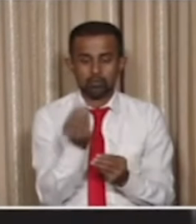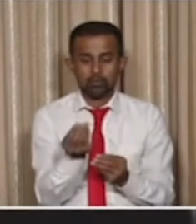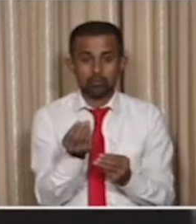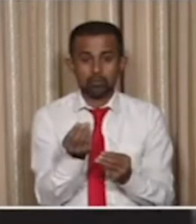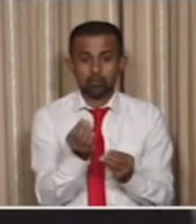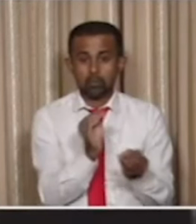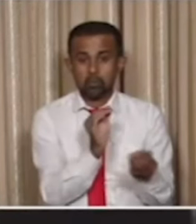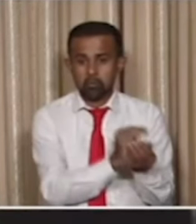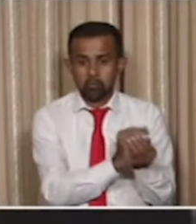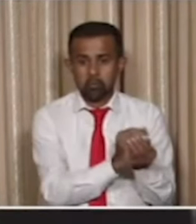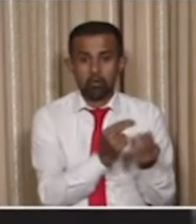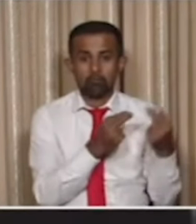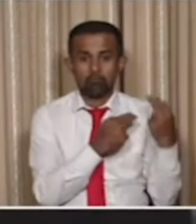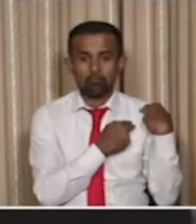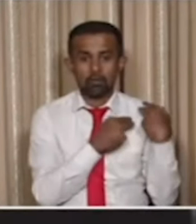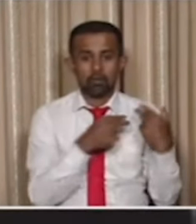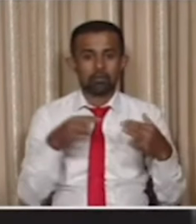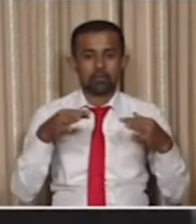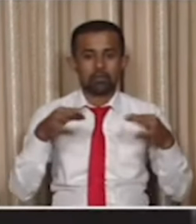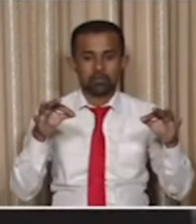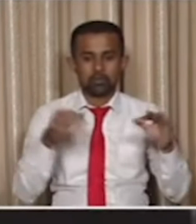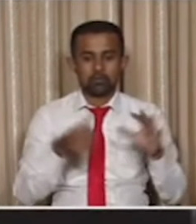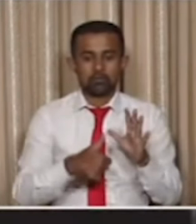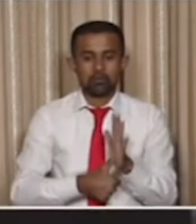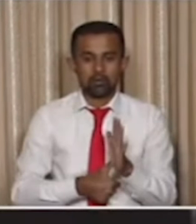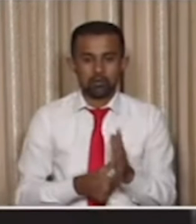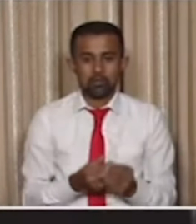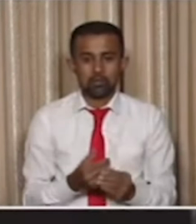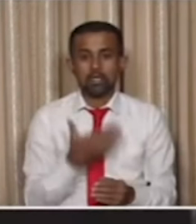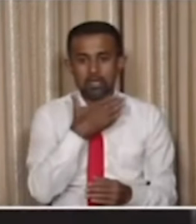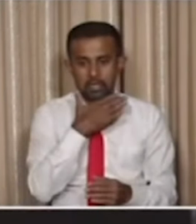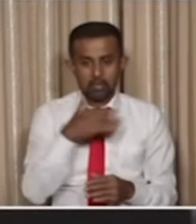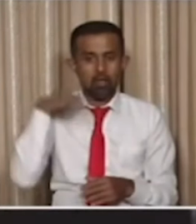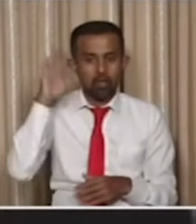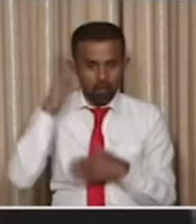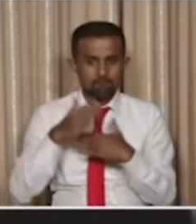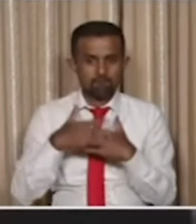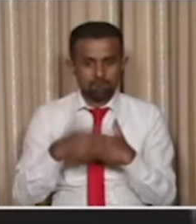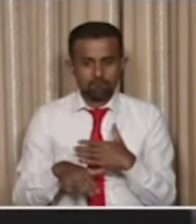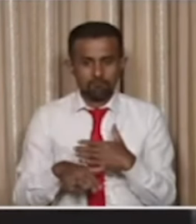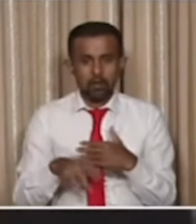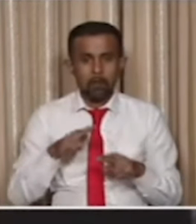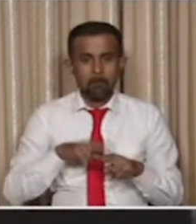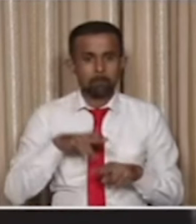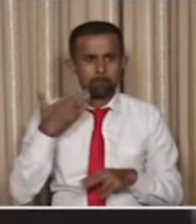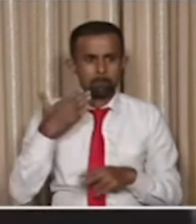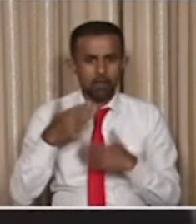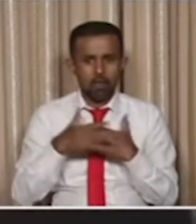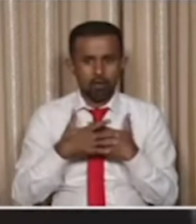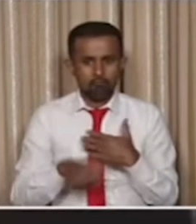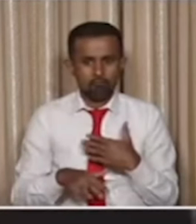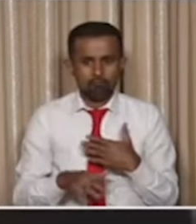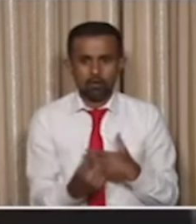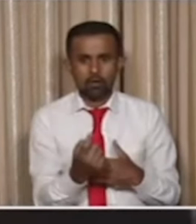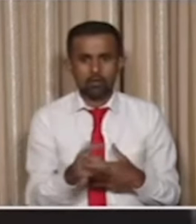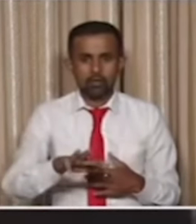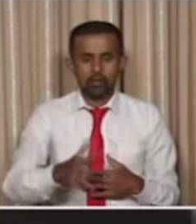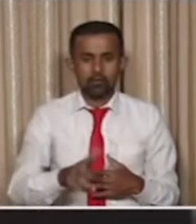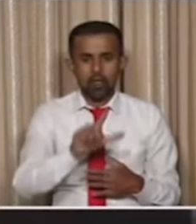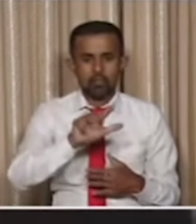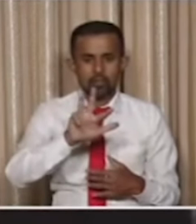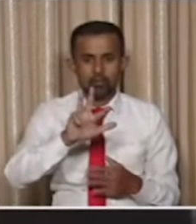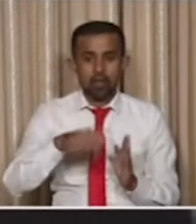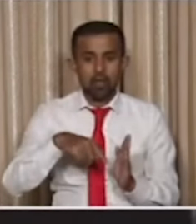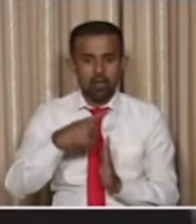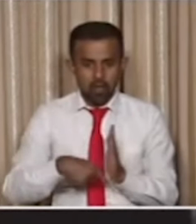ගන්න වගකීමෙන් නිදහස් කිරීමේ පනතක් ගේනවා එංගලන්තෙ මීට කලින් ගෙනල්ලා තියෙනවා ප්‍රංශෙ ගෙනල්ලා තියෙනවා 1979 දී